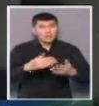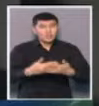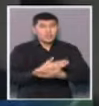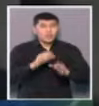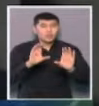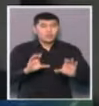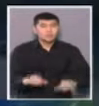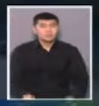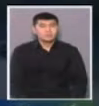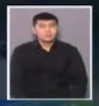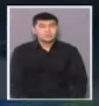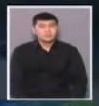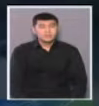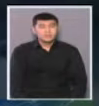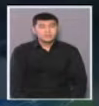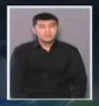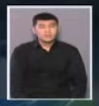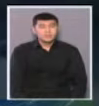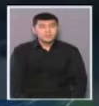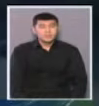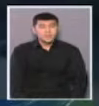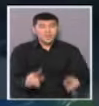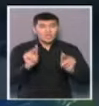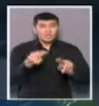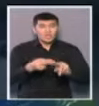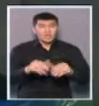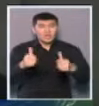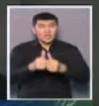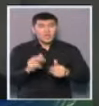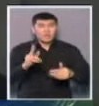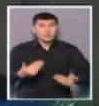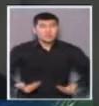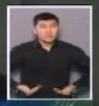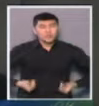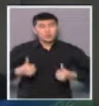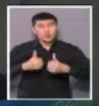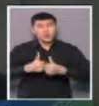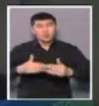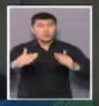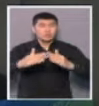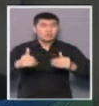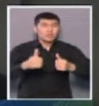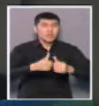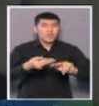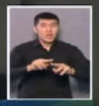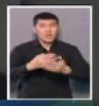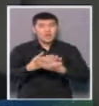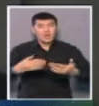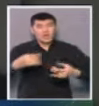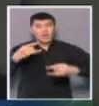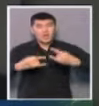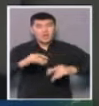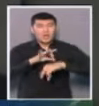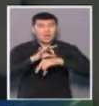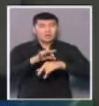жоба, ток-шоу, көршілер. Шынында іргемізде тұрып жатқан кімдер? Кешірімді бізді бұрыннан танитындар ма?